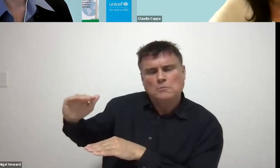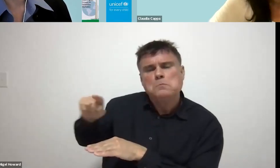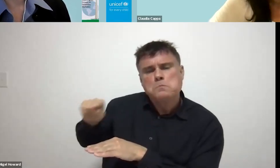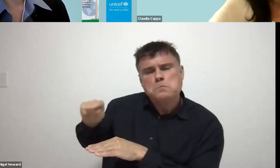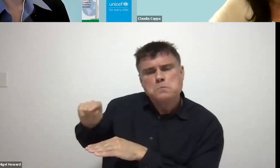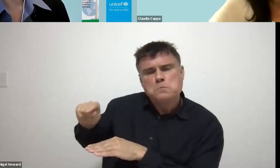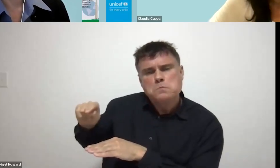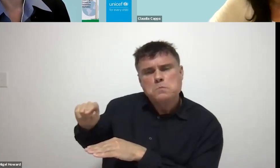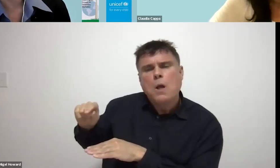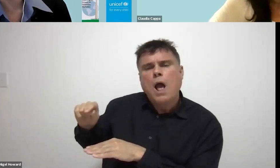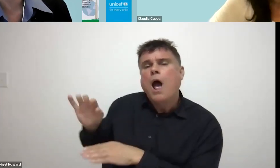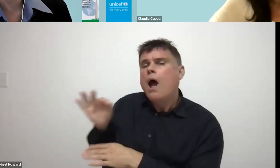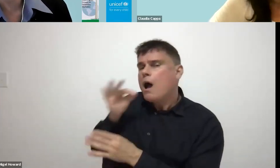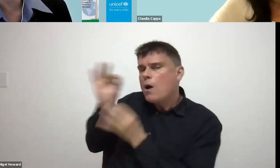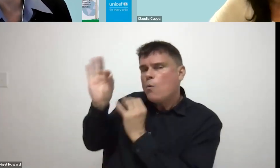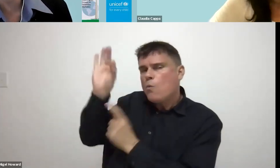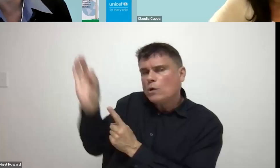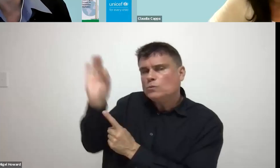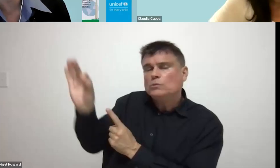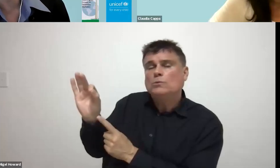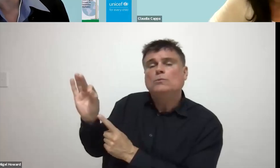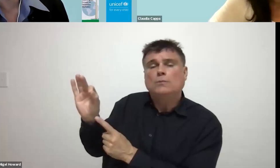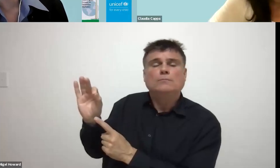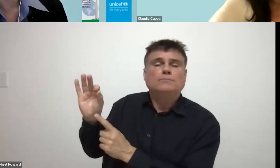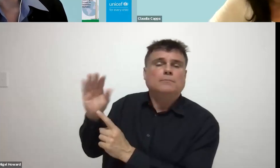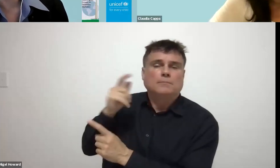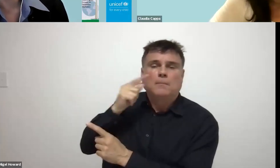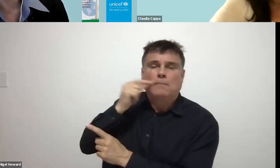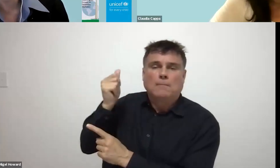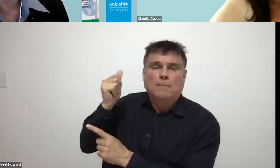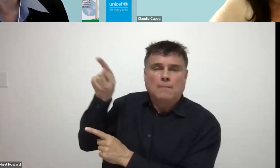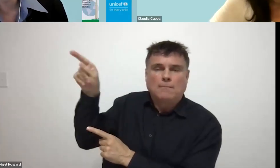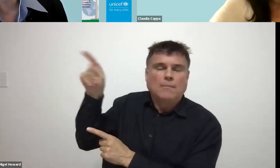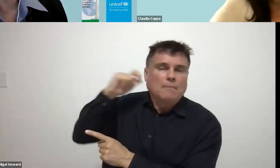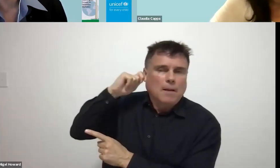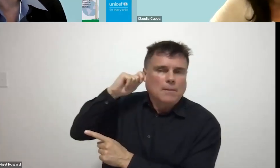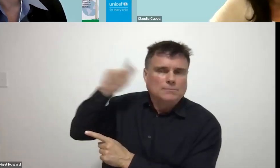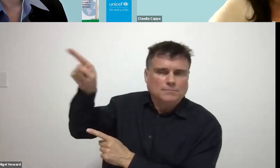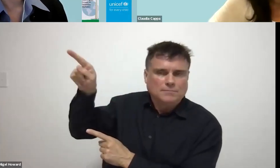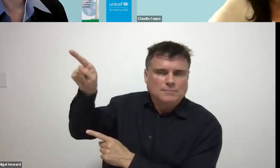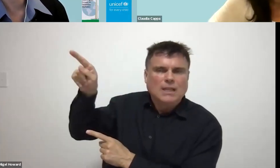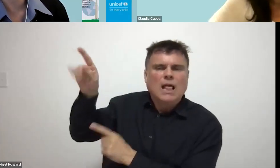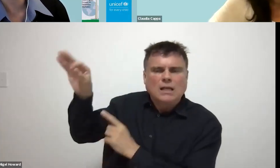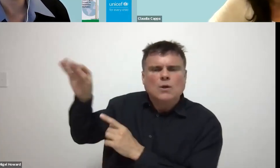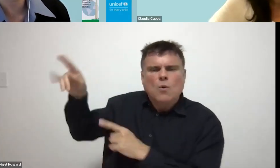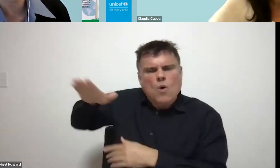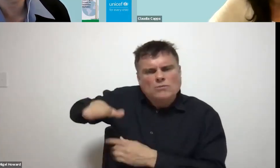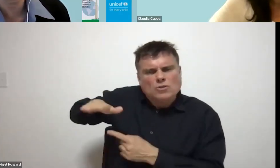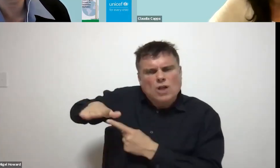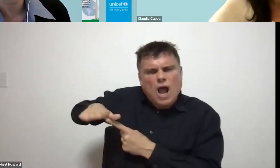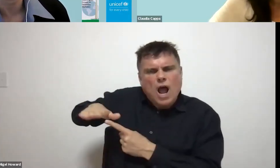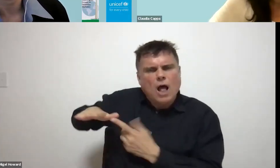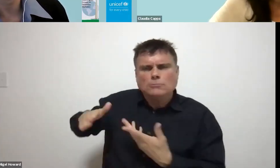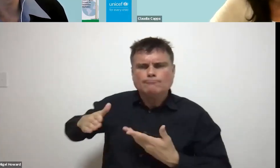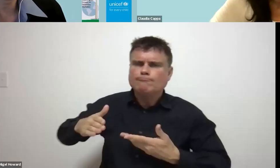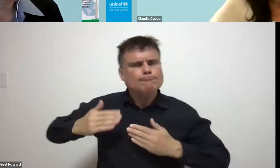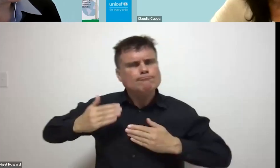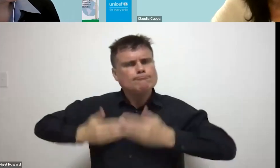l'enfant développe. Donc, on peut aussi vous dire que, rappelez-vous que à un niveau de la